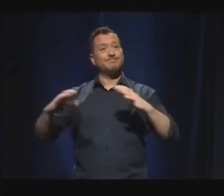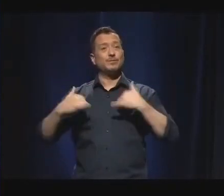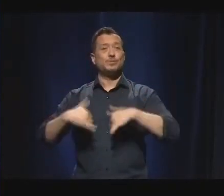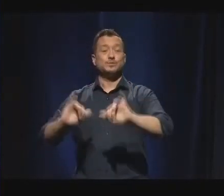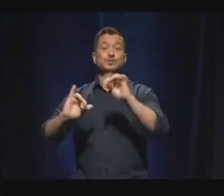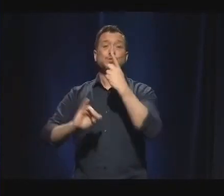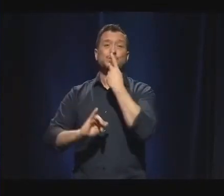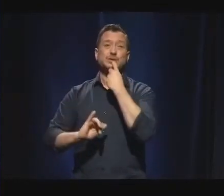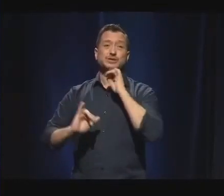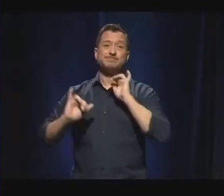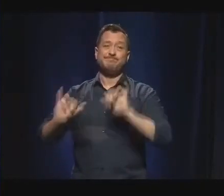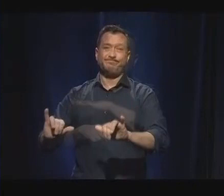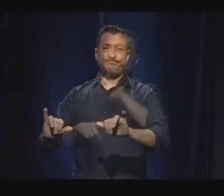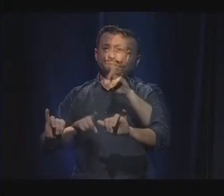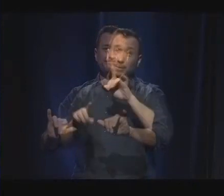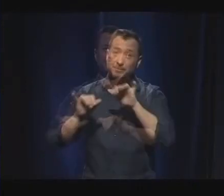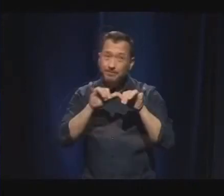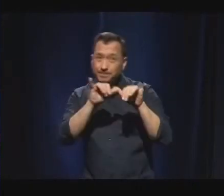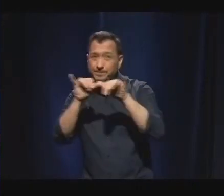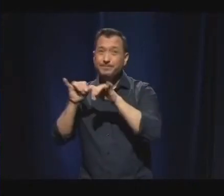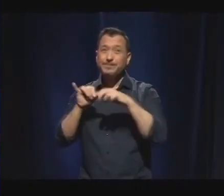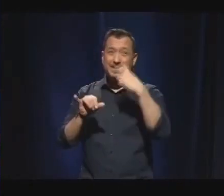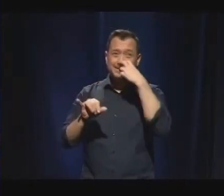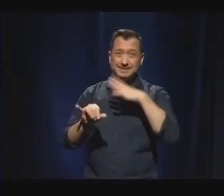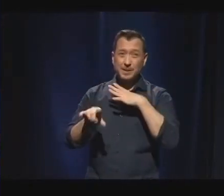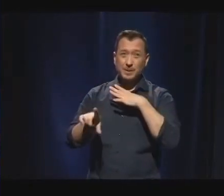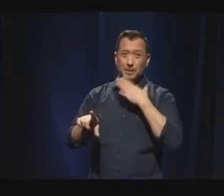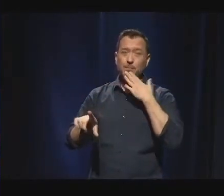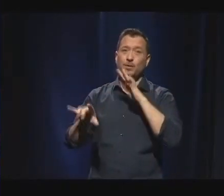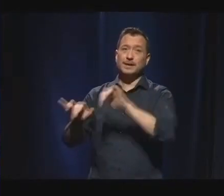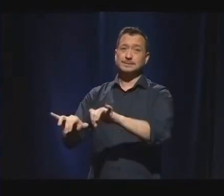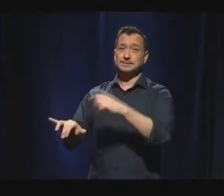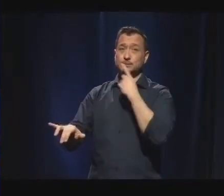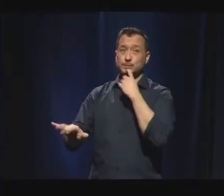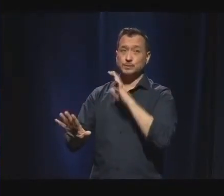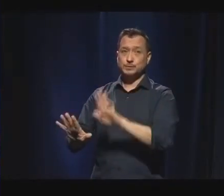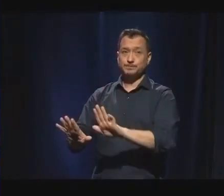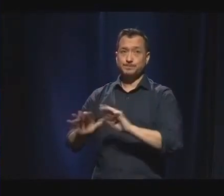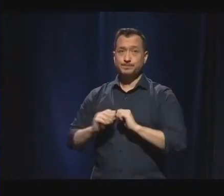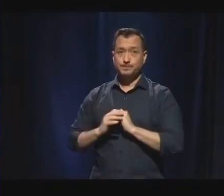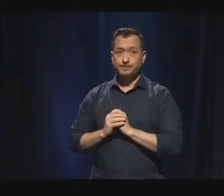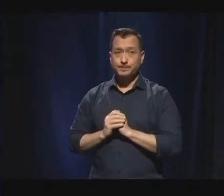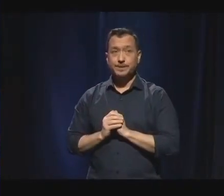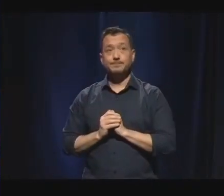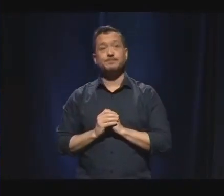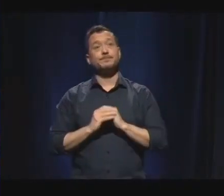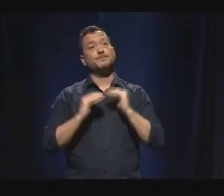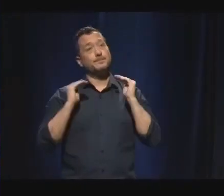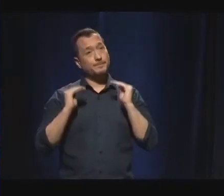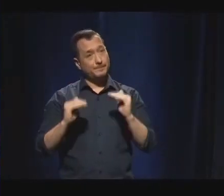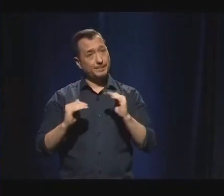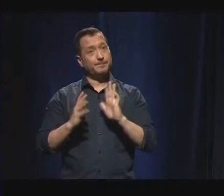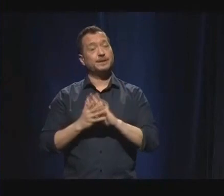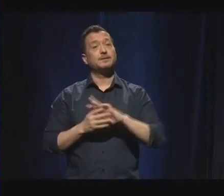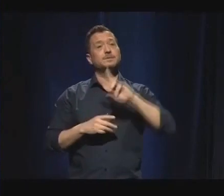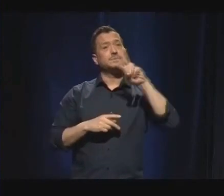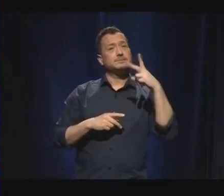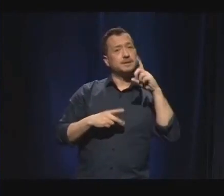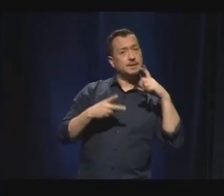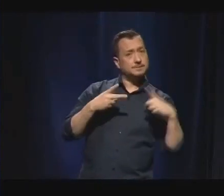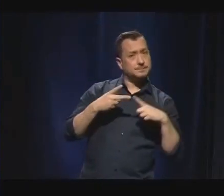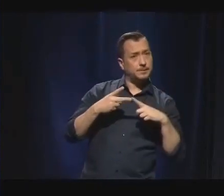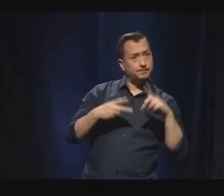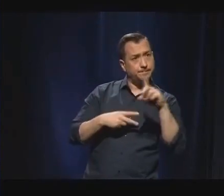rouges par prudence. Justement, vous avez dit que vous prévoyez dans certaines régions, là,